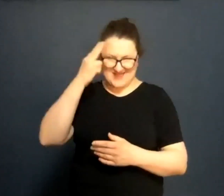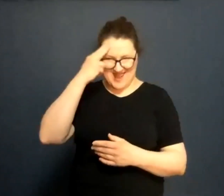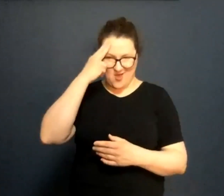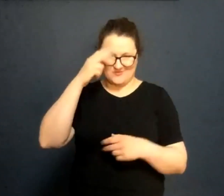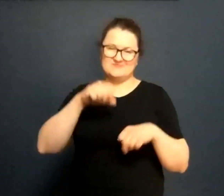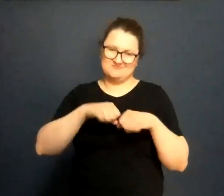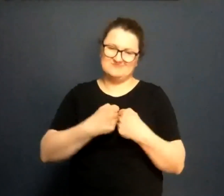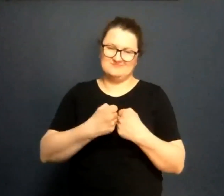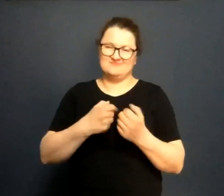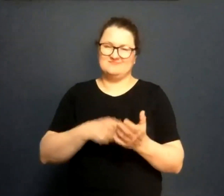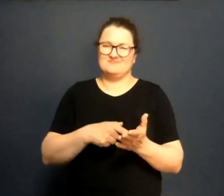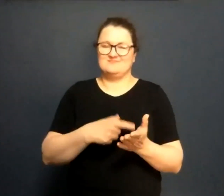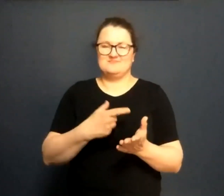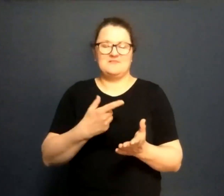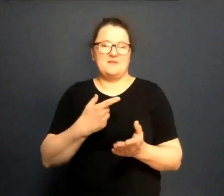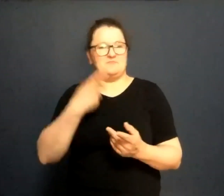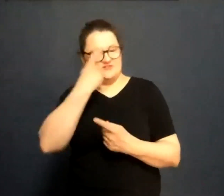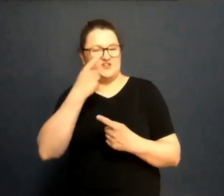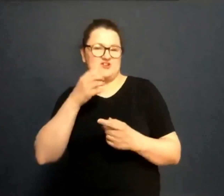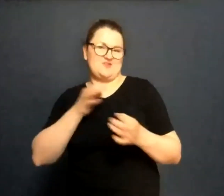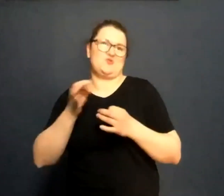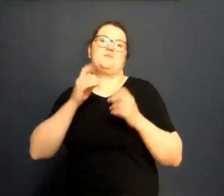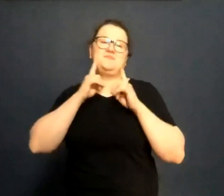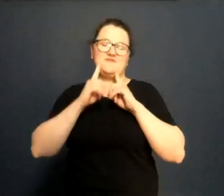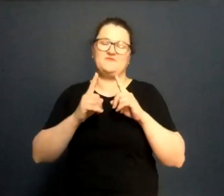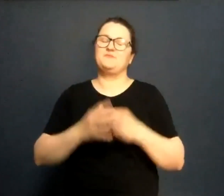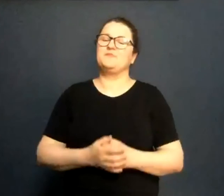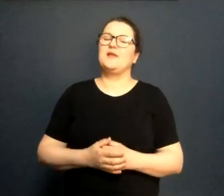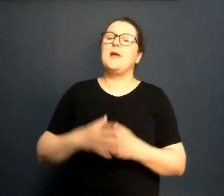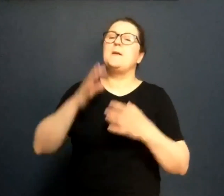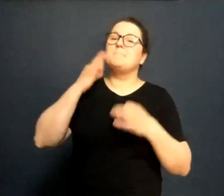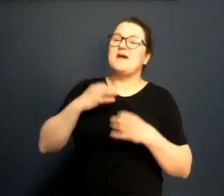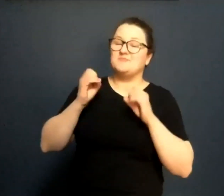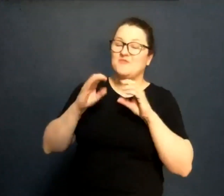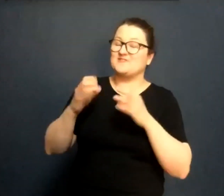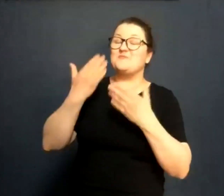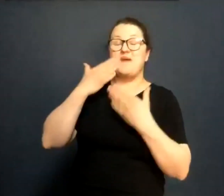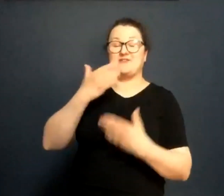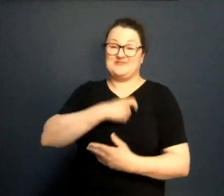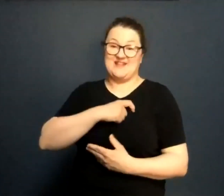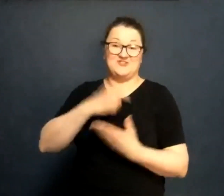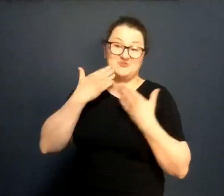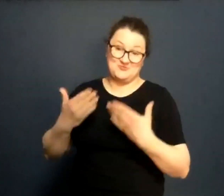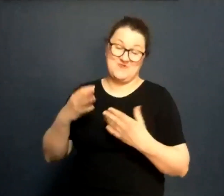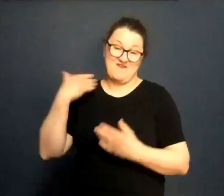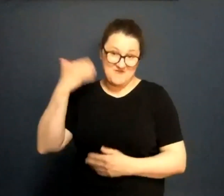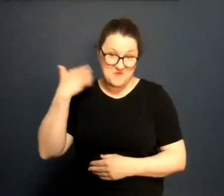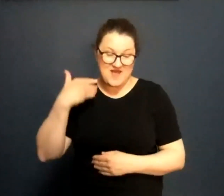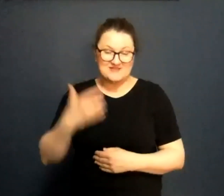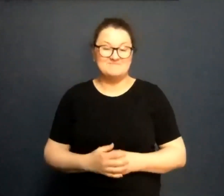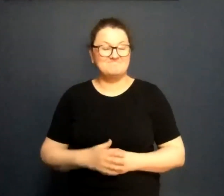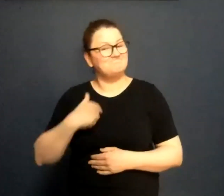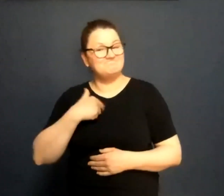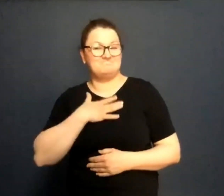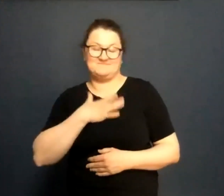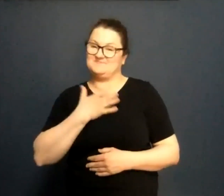historia z reala. Pani profesor, bardzo serdecznie dziękuję za ten wykład. Jestem przekonany,